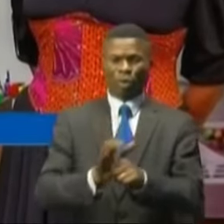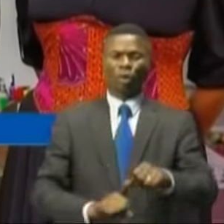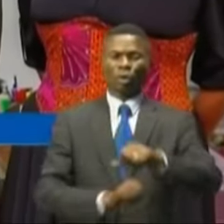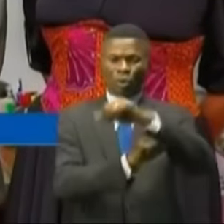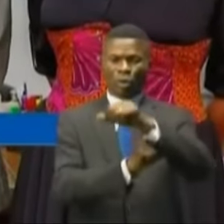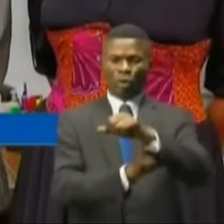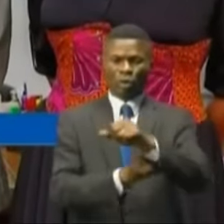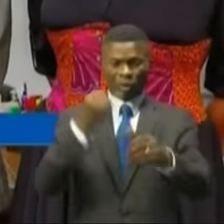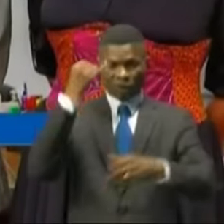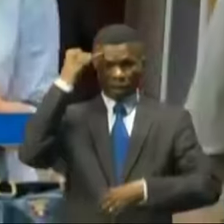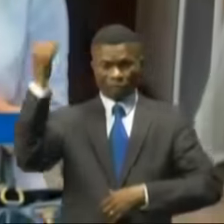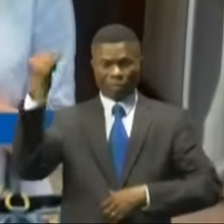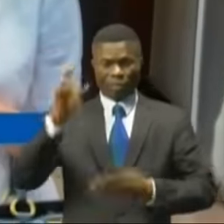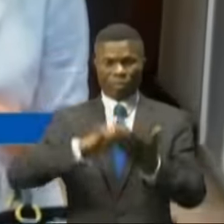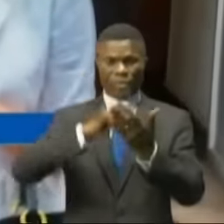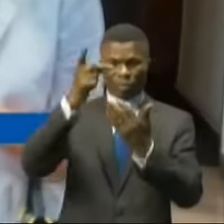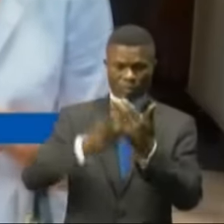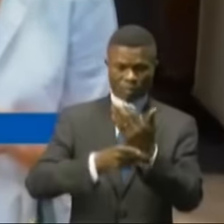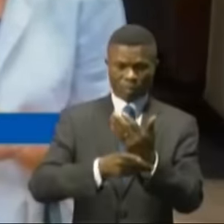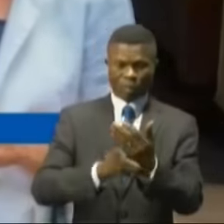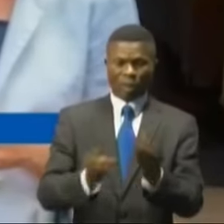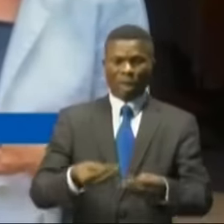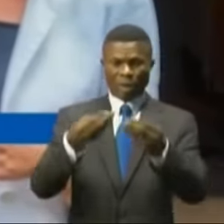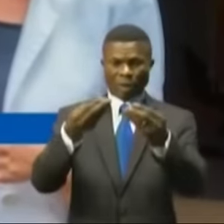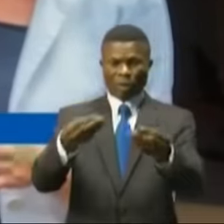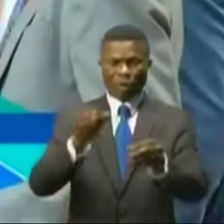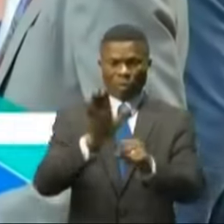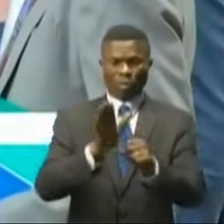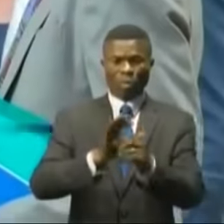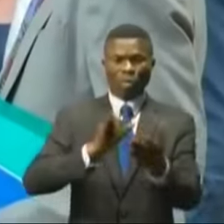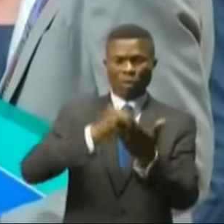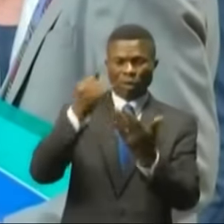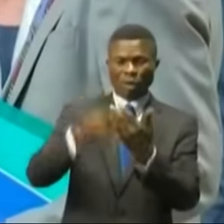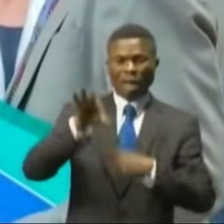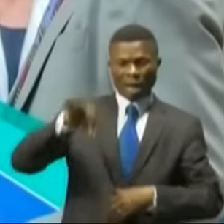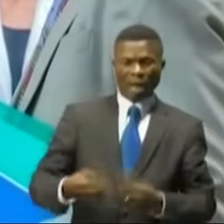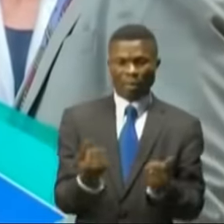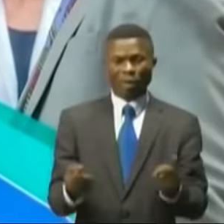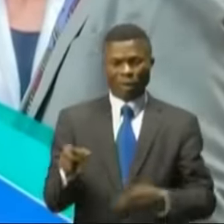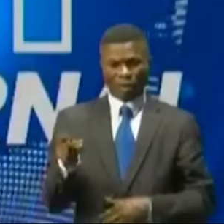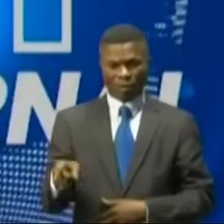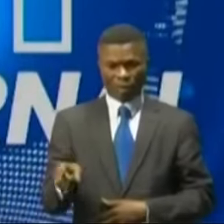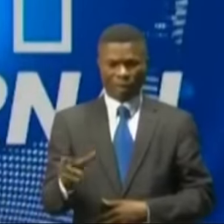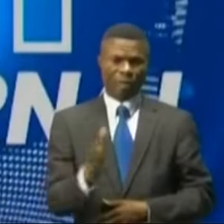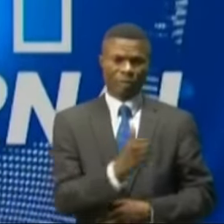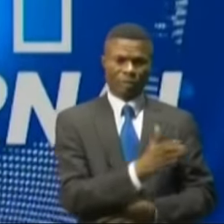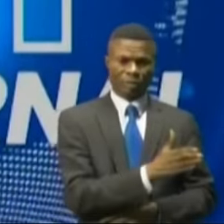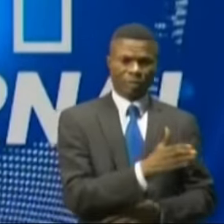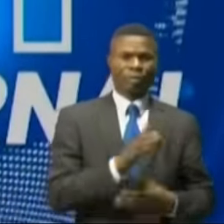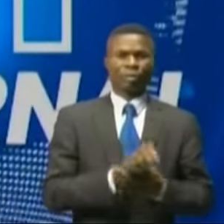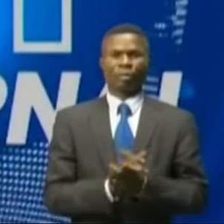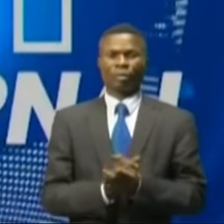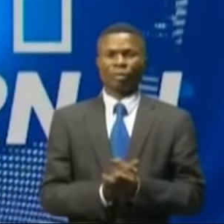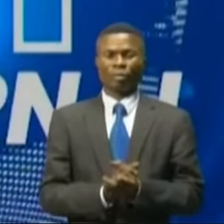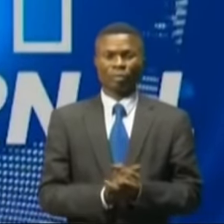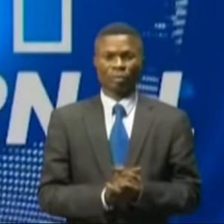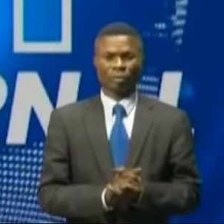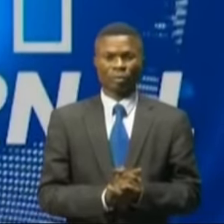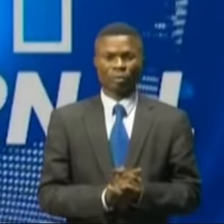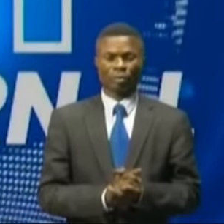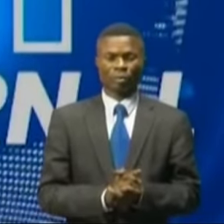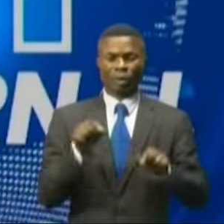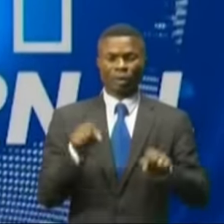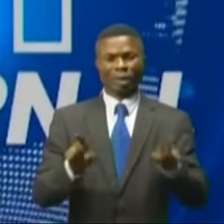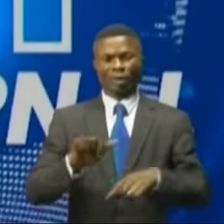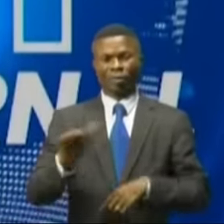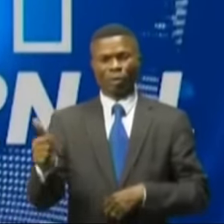aux initiatives du programme en mettant en œuvre plusieurs projets en faveur de ces enfants. Et tout à fait autre chose